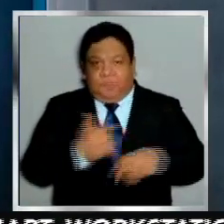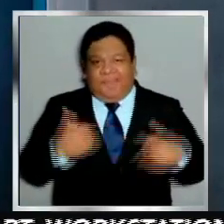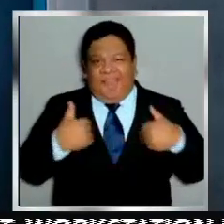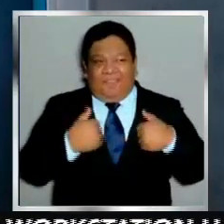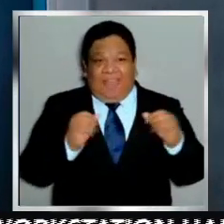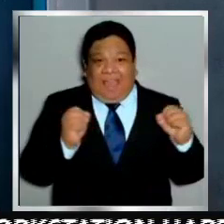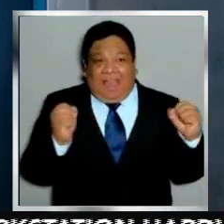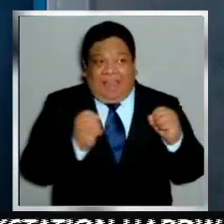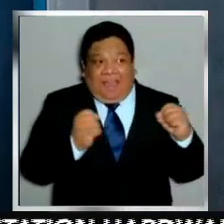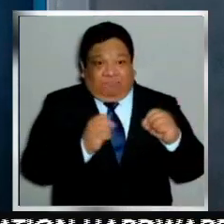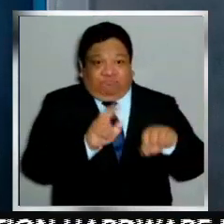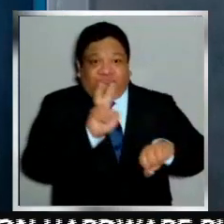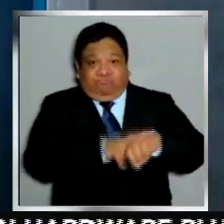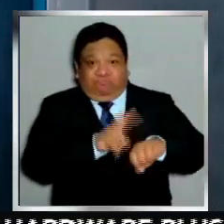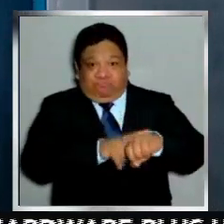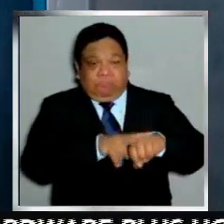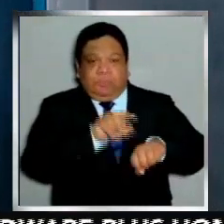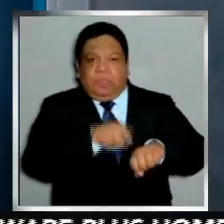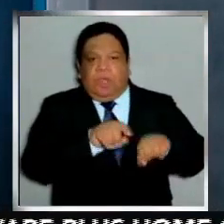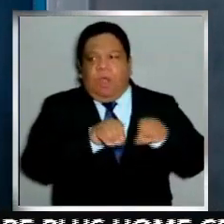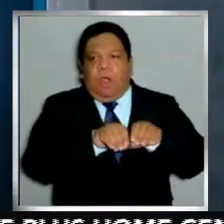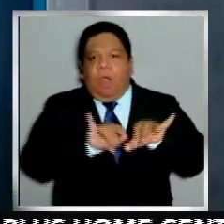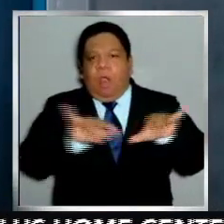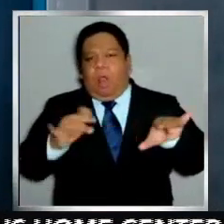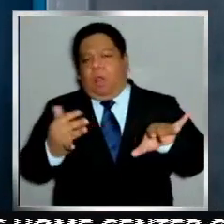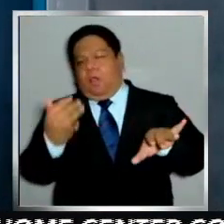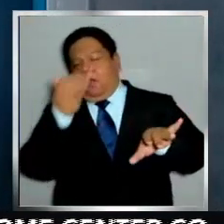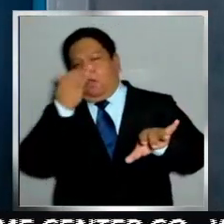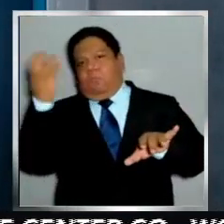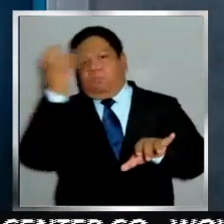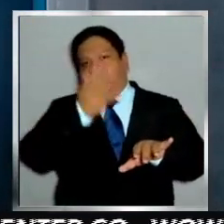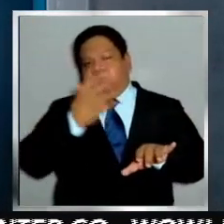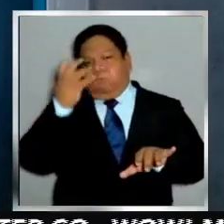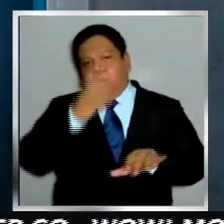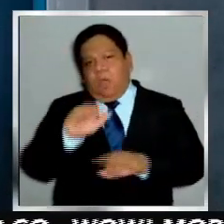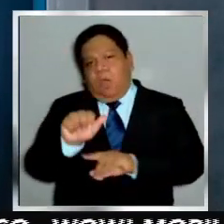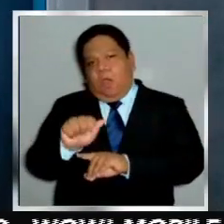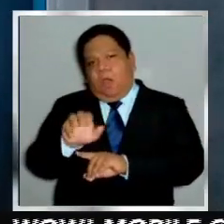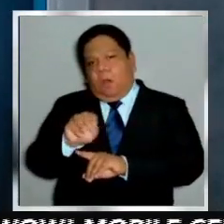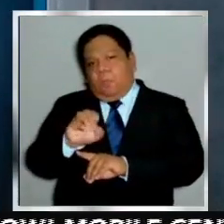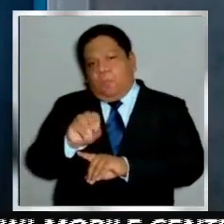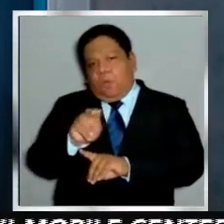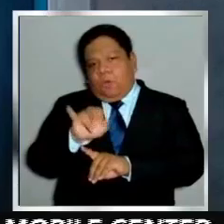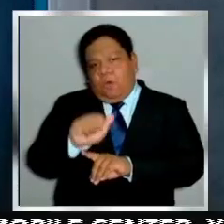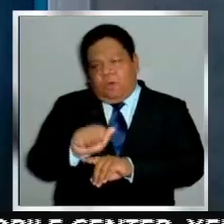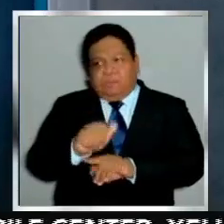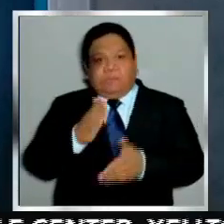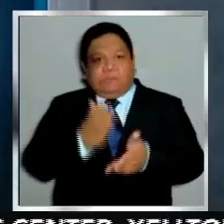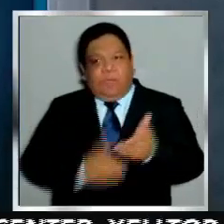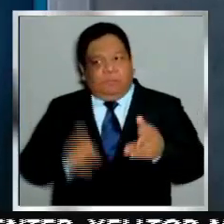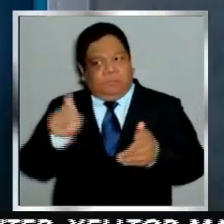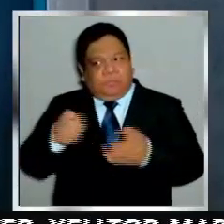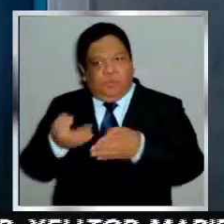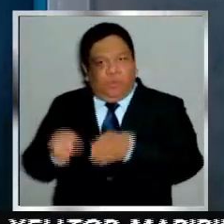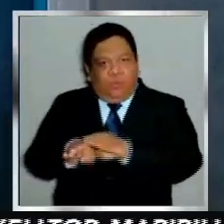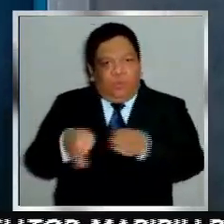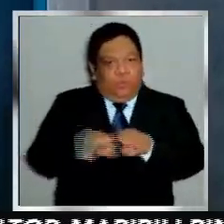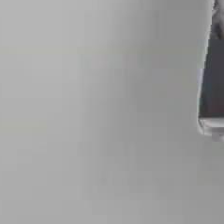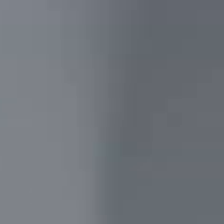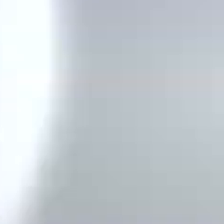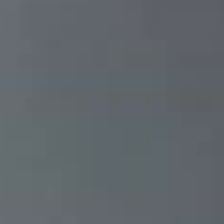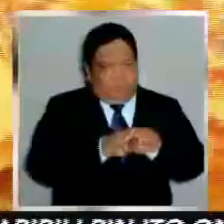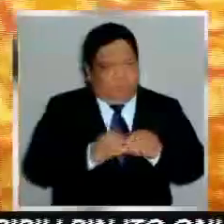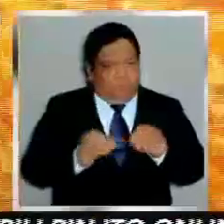klase sa ilang lugar at may mga kalsada at establisimiento na kailangang isara. Narito ang aking pagtuto.